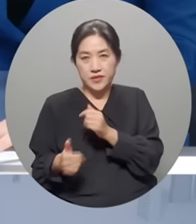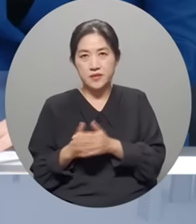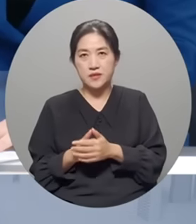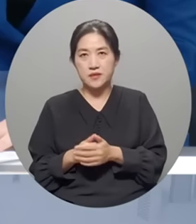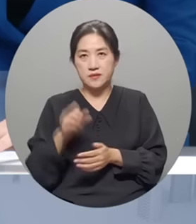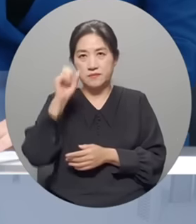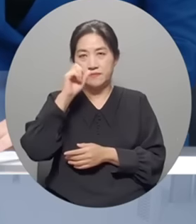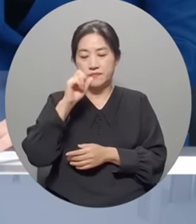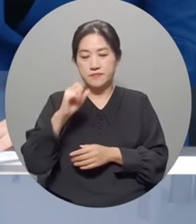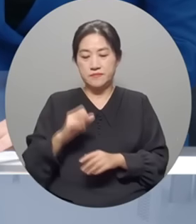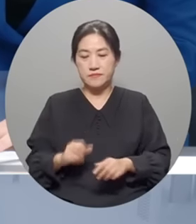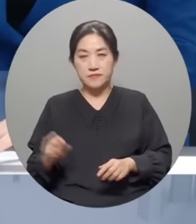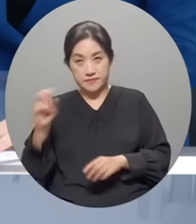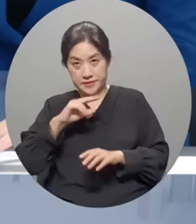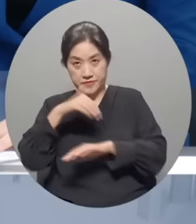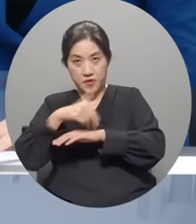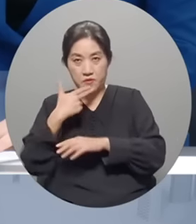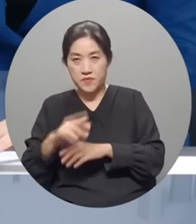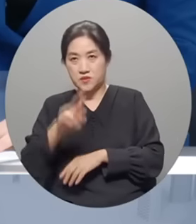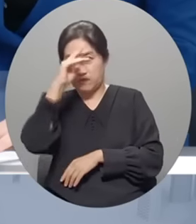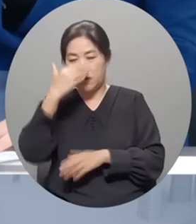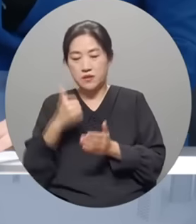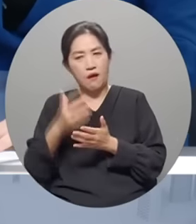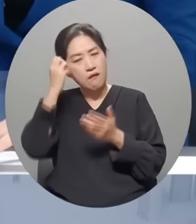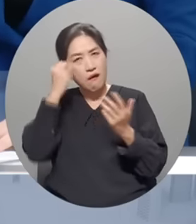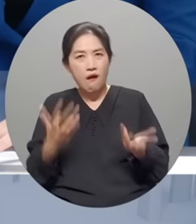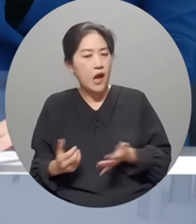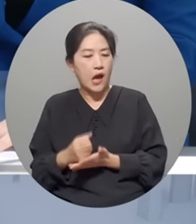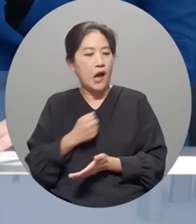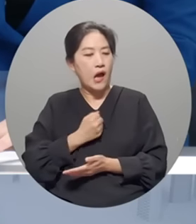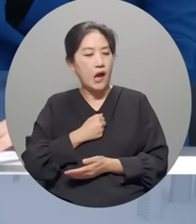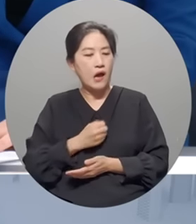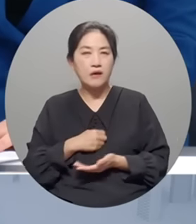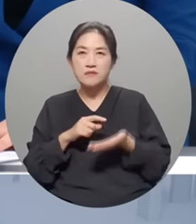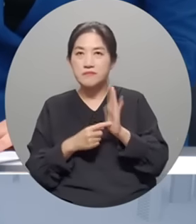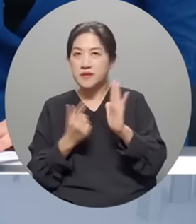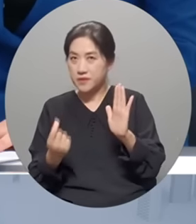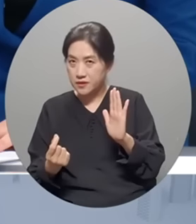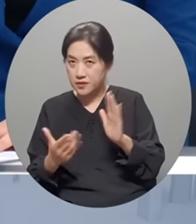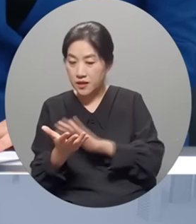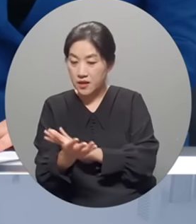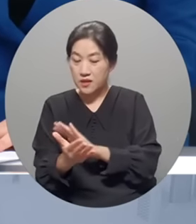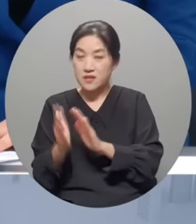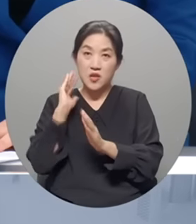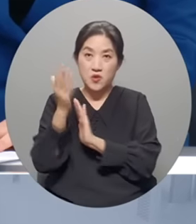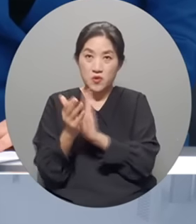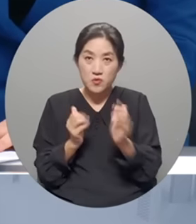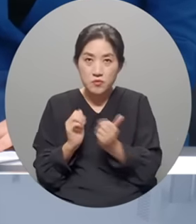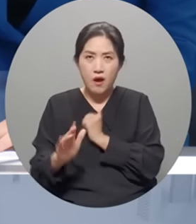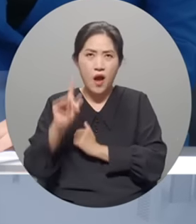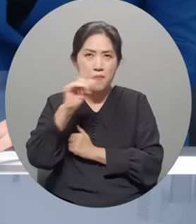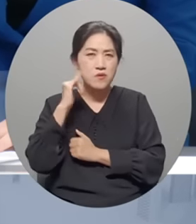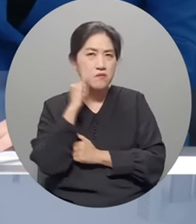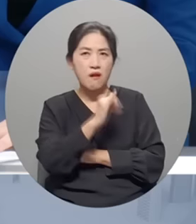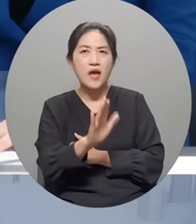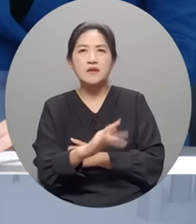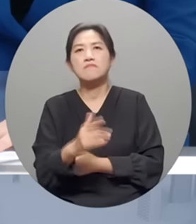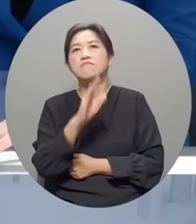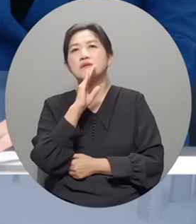점심을 먹었는데 여기서 기억이 안 난다며 답답함을 토로했다고 합니다. 경선 이후 한 번도 연락을 안 한 게